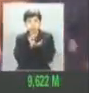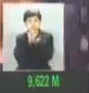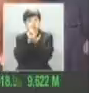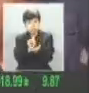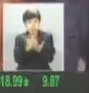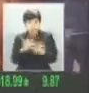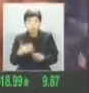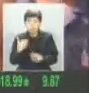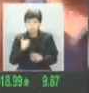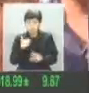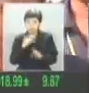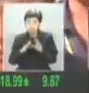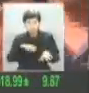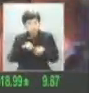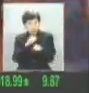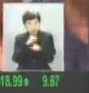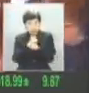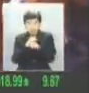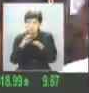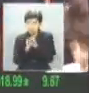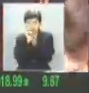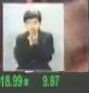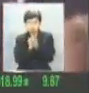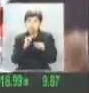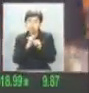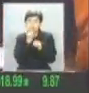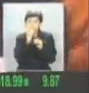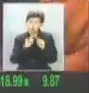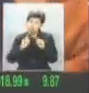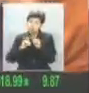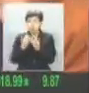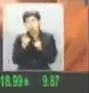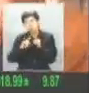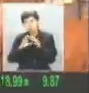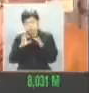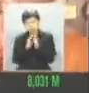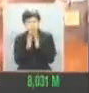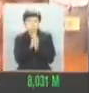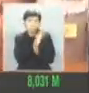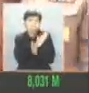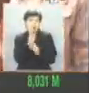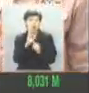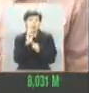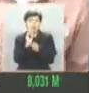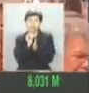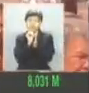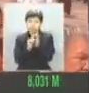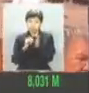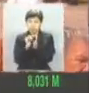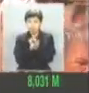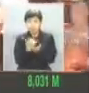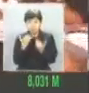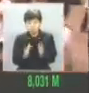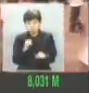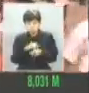นั้นนะคะเจ้าหน้าที่นั้นก็ได้มีการตกแต่งเชิงตะกอนซึ่งเป็นที่บรรจุสรีระของหลวงตามหาบัวญาณสัมปันโนโดยเจ้าหน้า